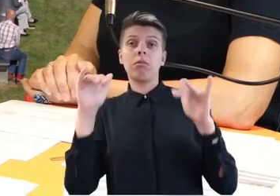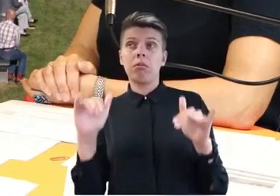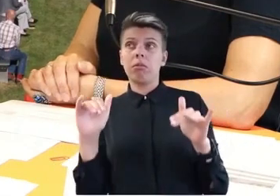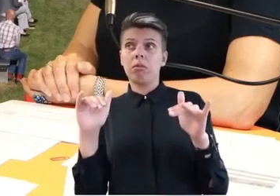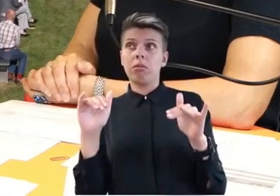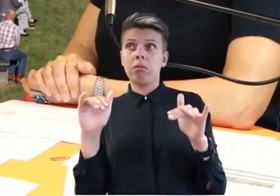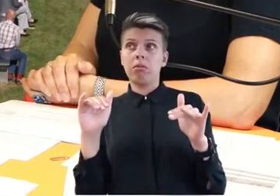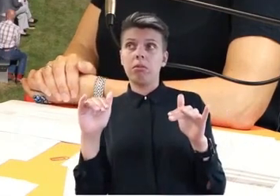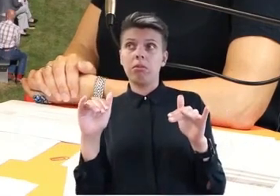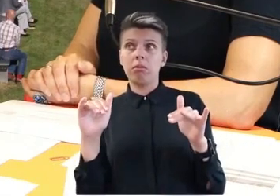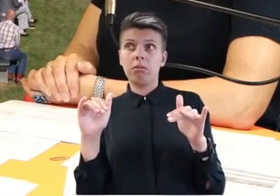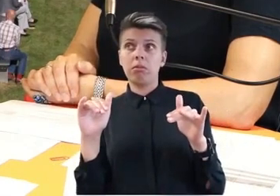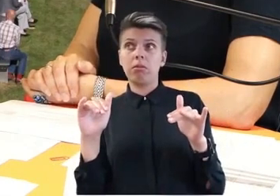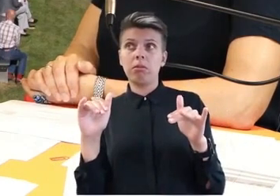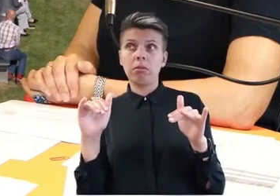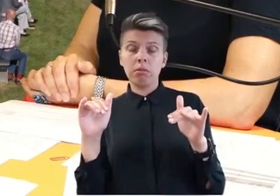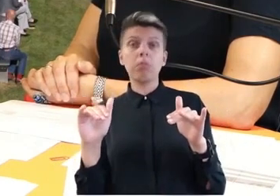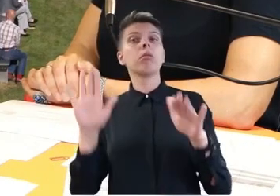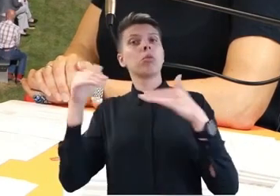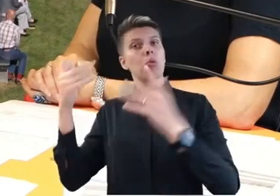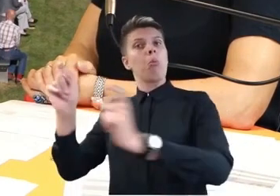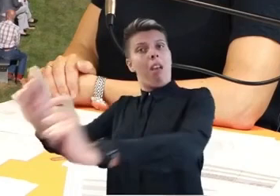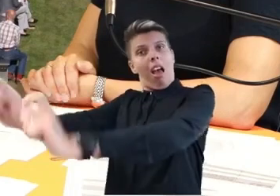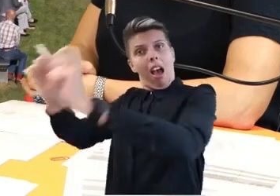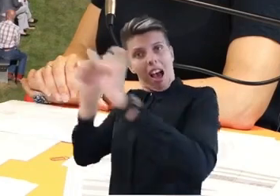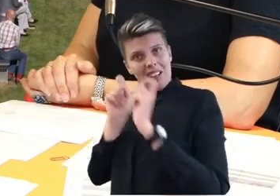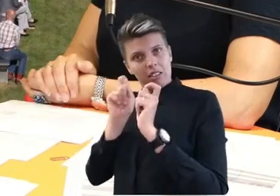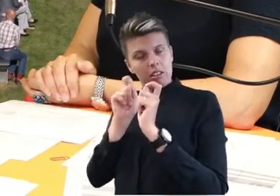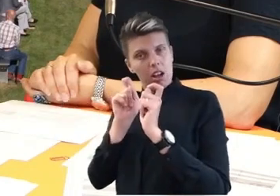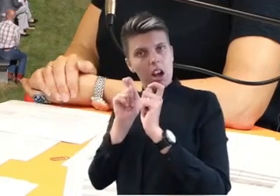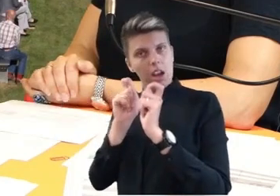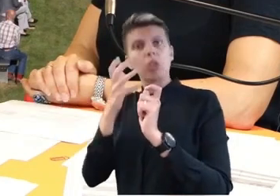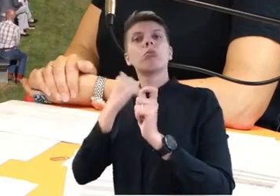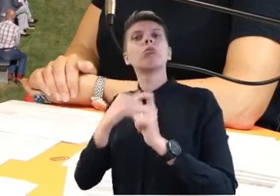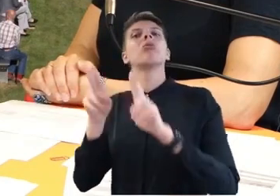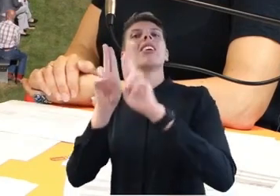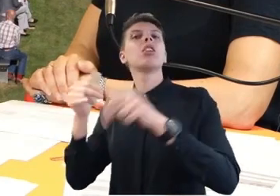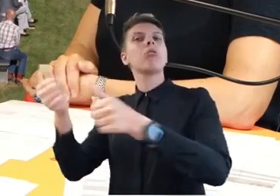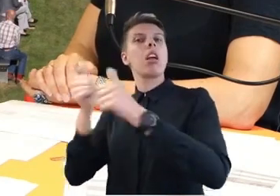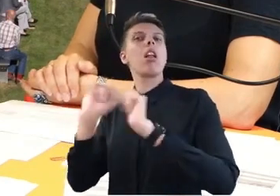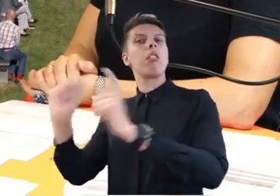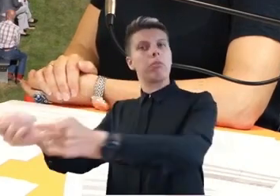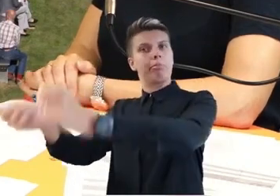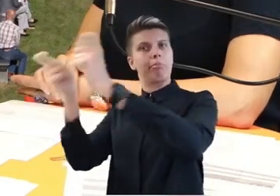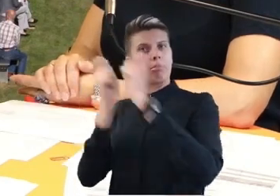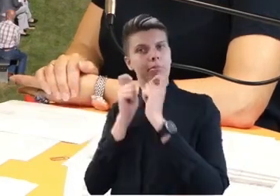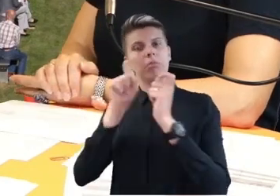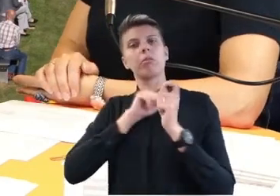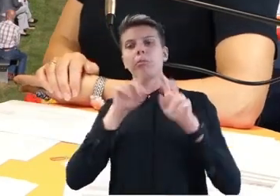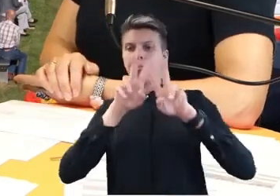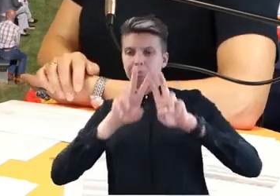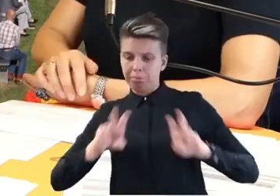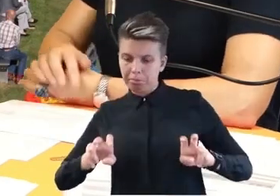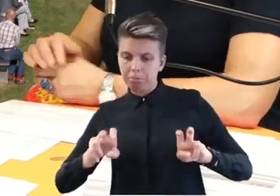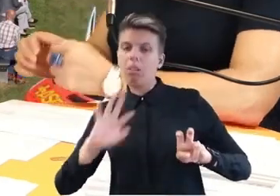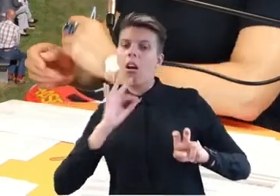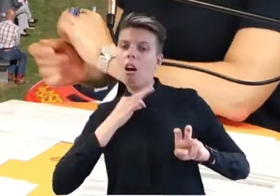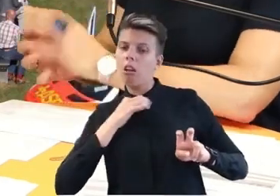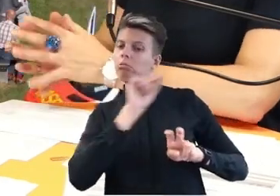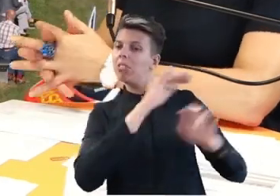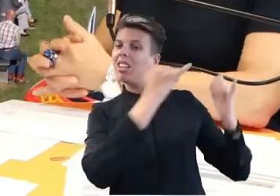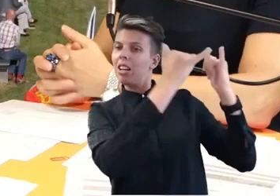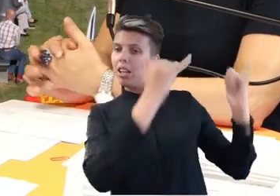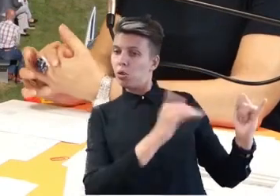internationale hilfe entgegennehmen auswerten und an die kollegen und an die organisationen schicken